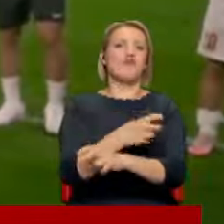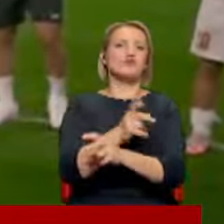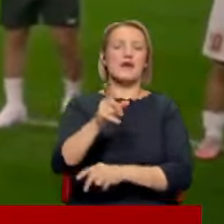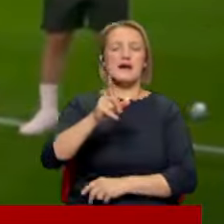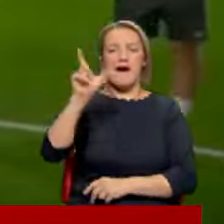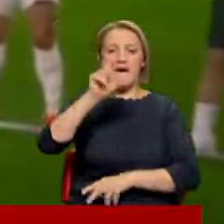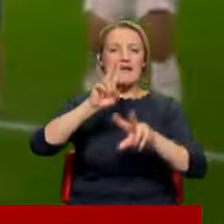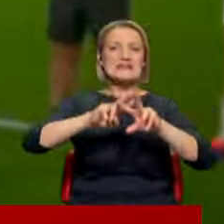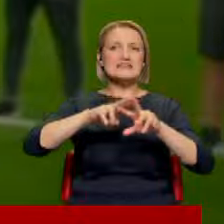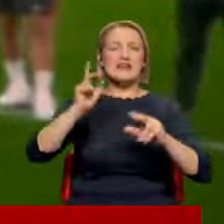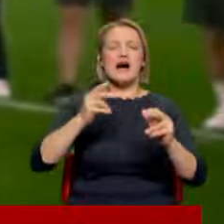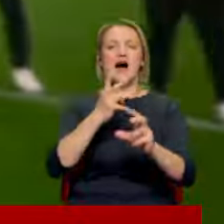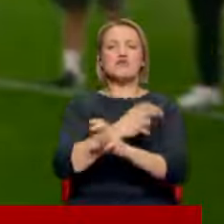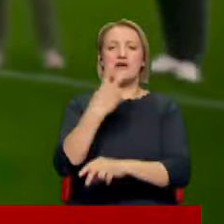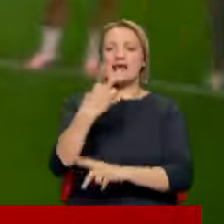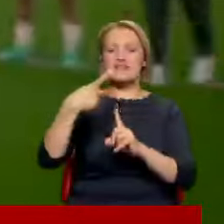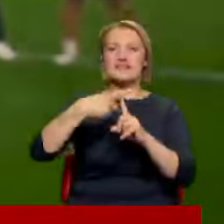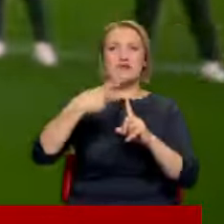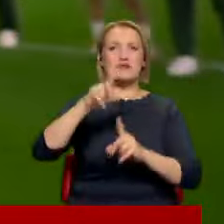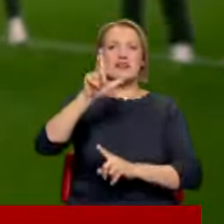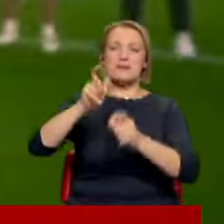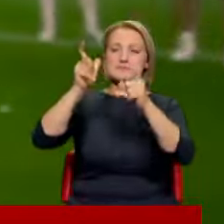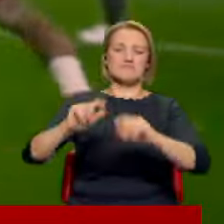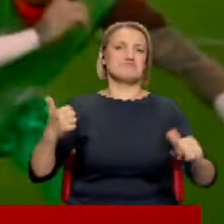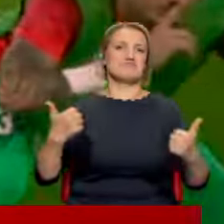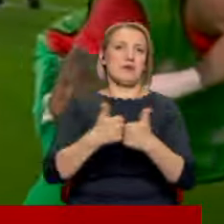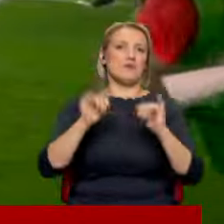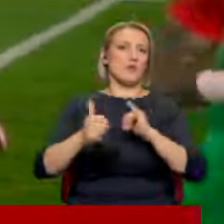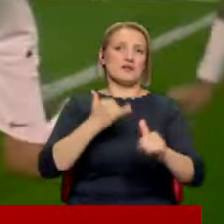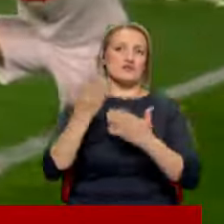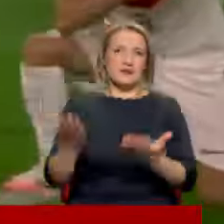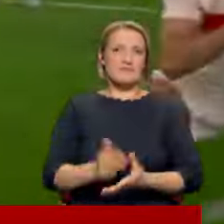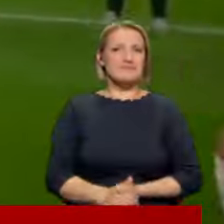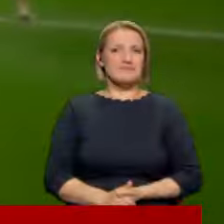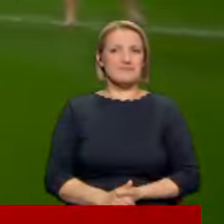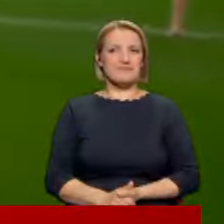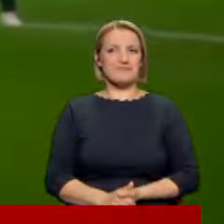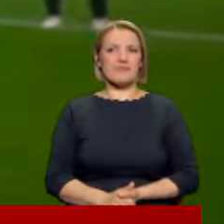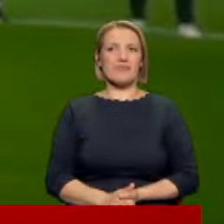Yıldızlılar Avusturya ile 2 Temmuz'da Leipzig'te karşı karşıya gelecek.